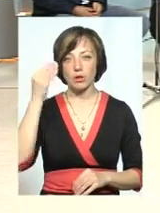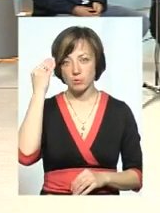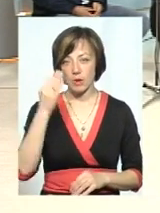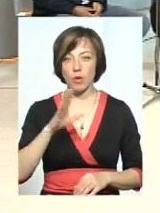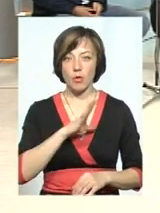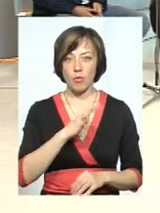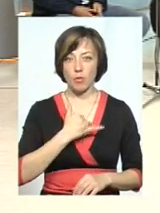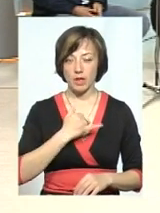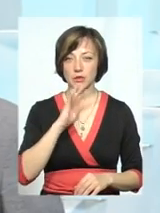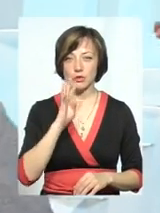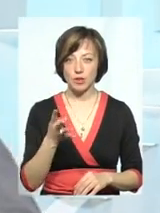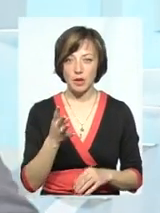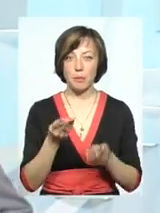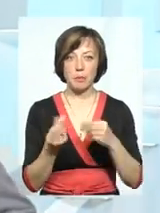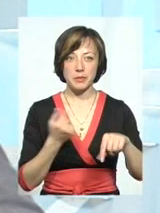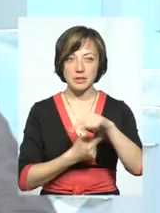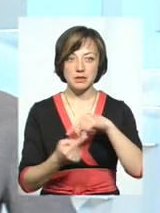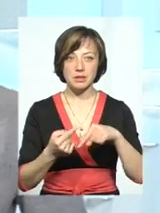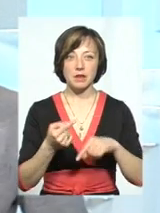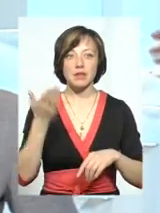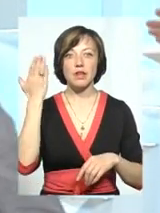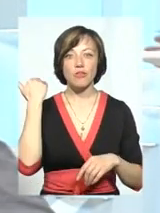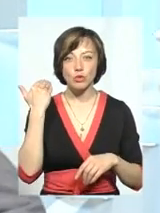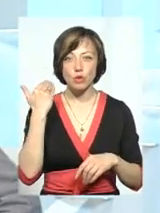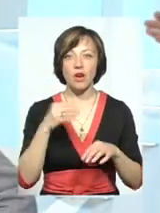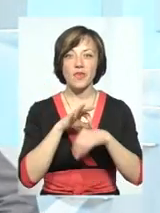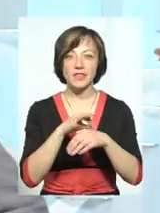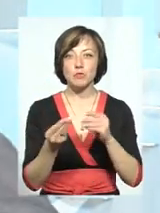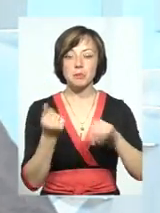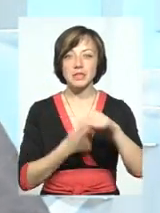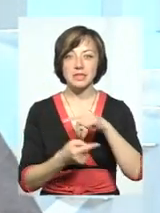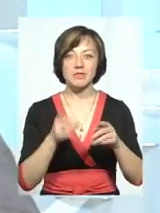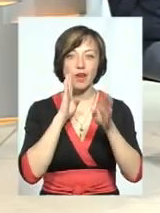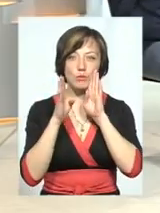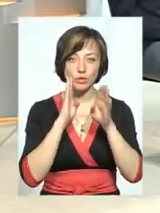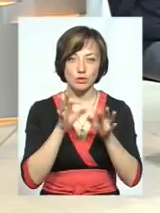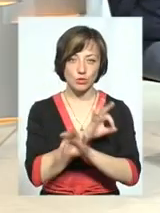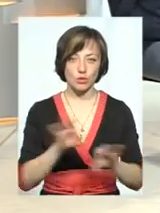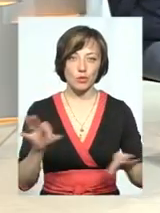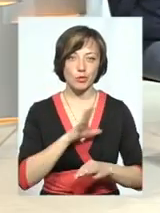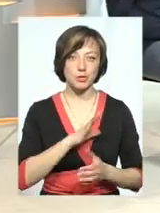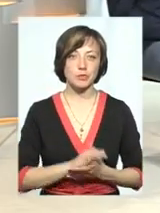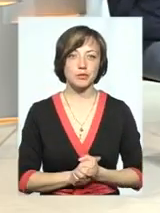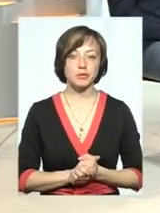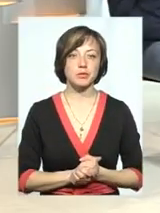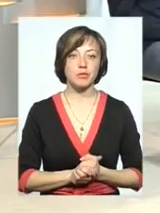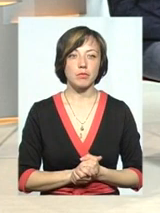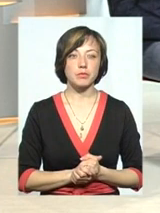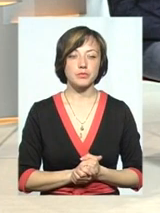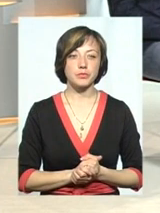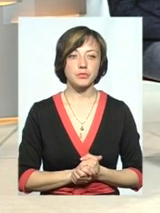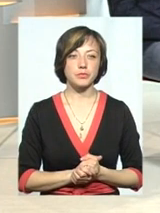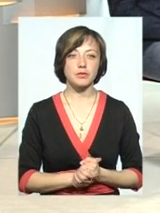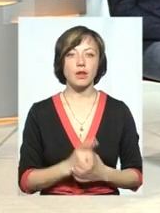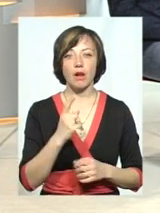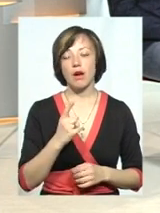4 роки бізнес в якійсь соцмережі російській, я б вже давним-давно вів би бізнес в Фейсбуці і все було б чудово. Дозвольте. Будь ласка, так. Дивіться, ну, однозначно,